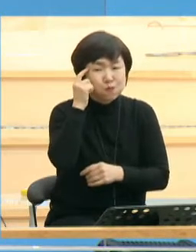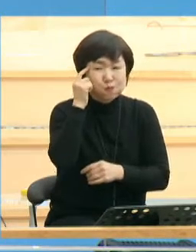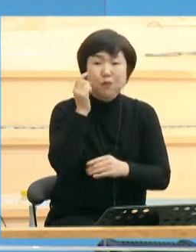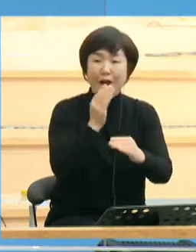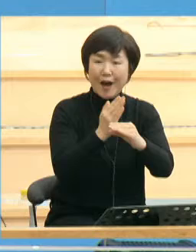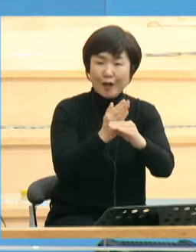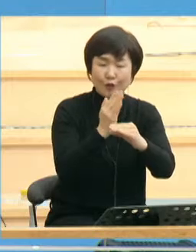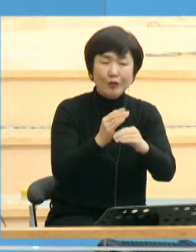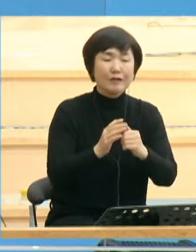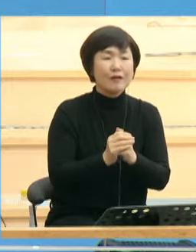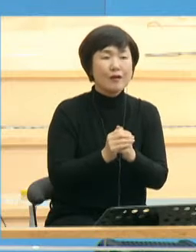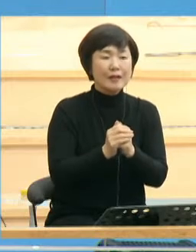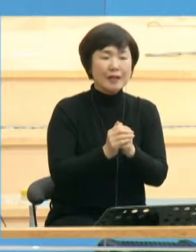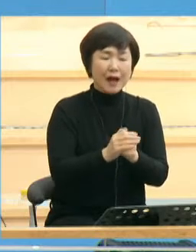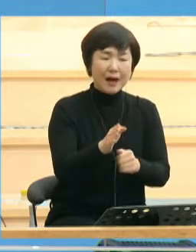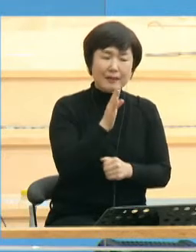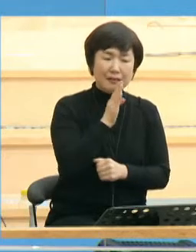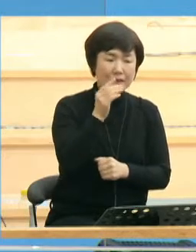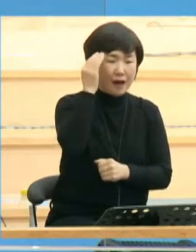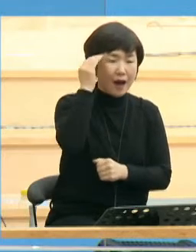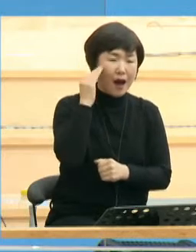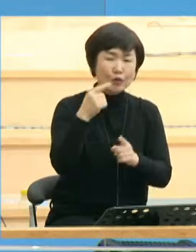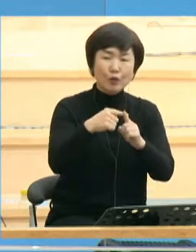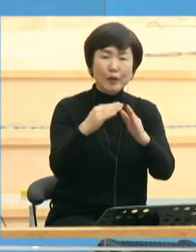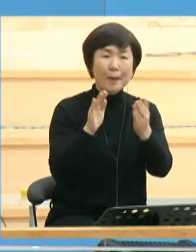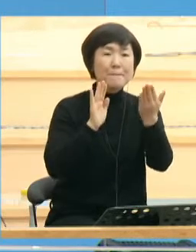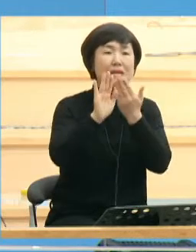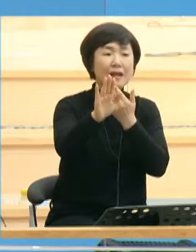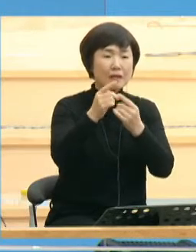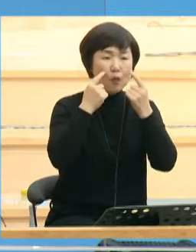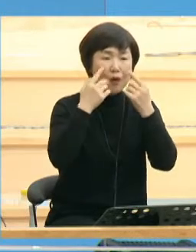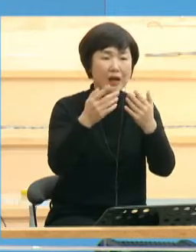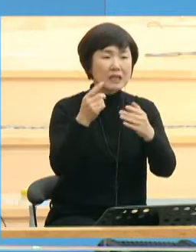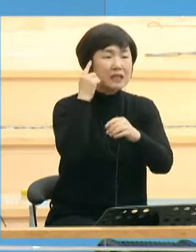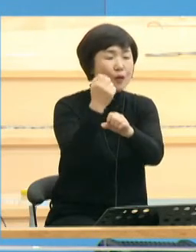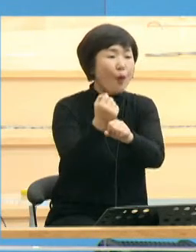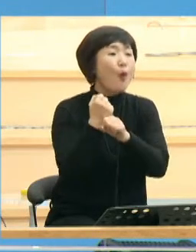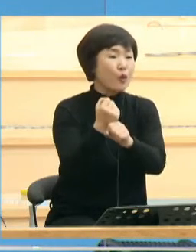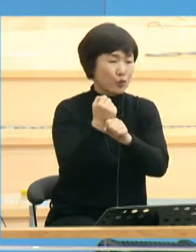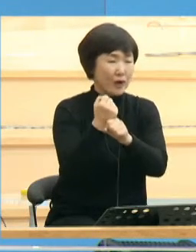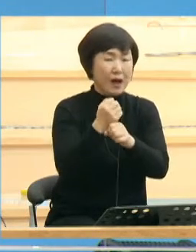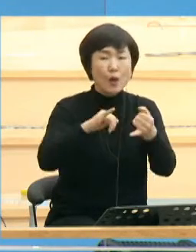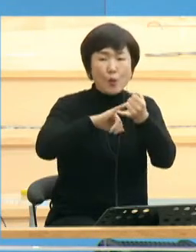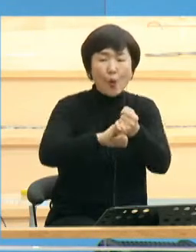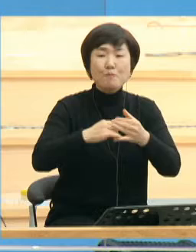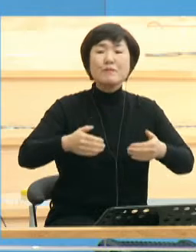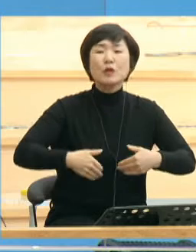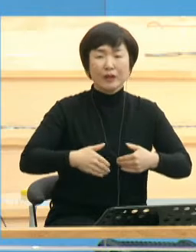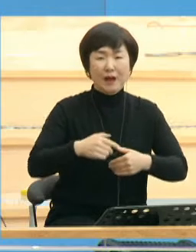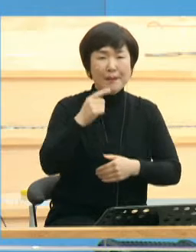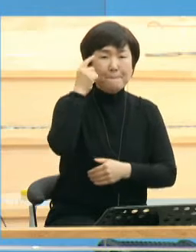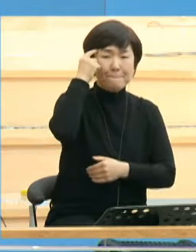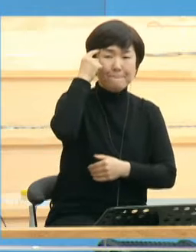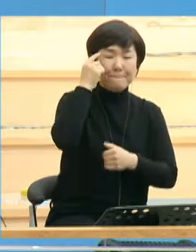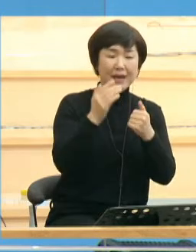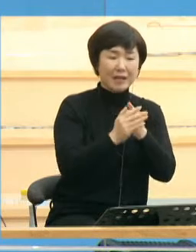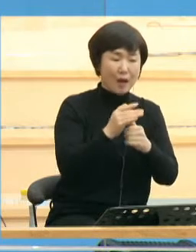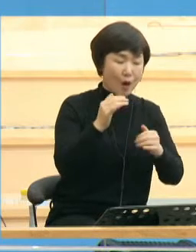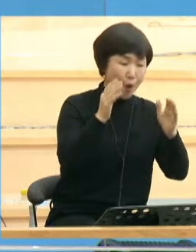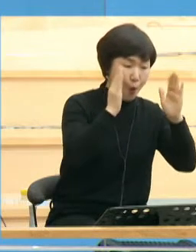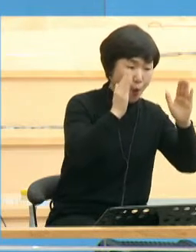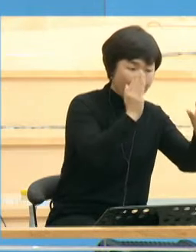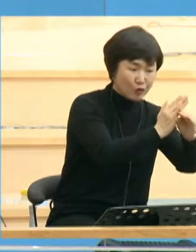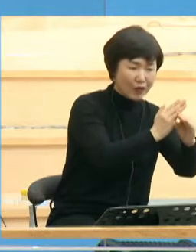그랬습니다 많은 정말 미래에 대한 정확한 연구가 정말로 필요하다고 생각해서 유학도 중에